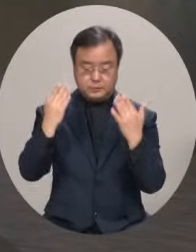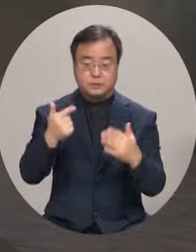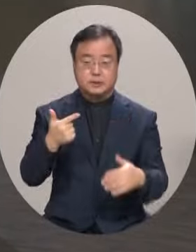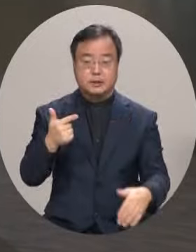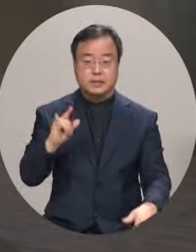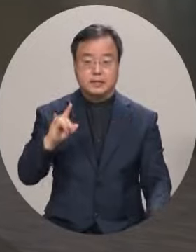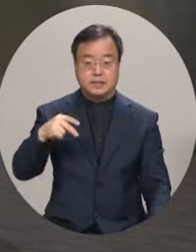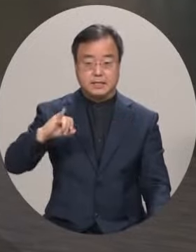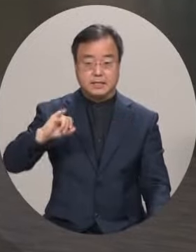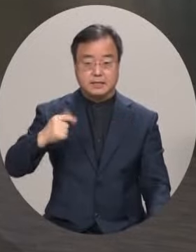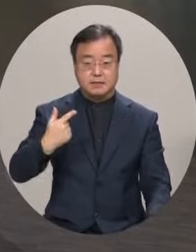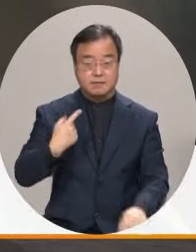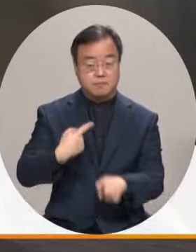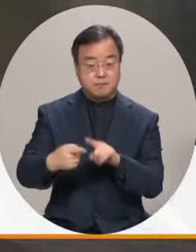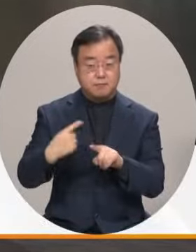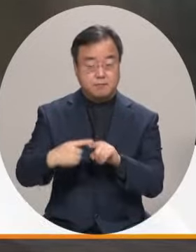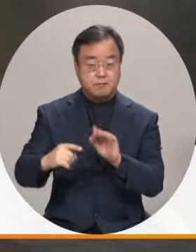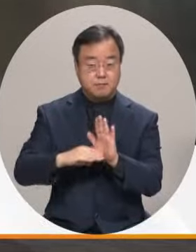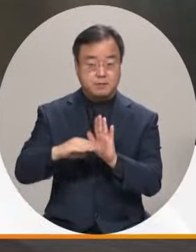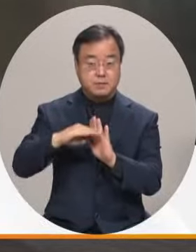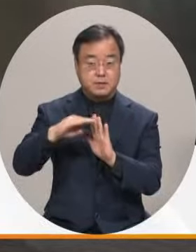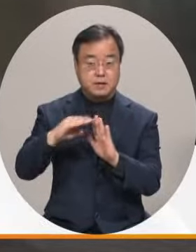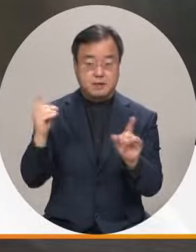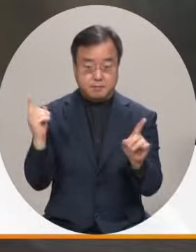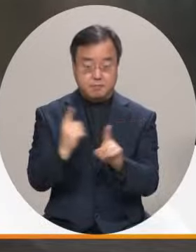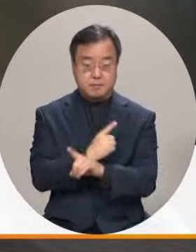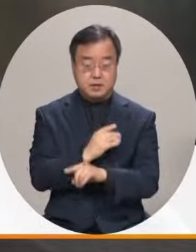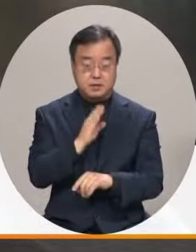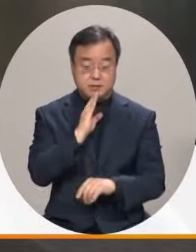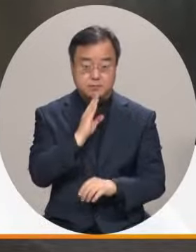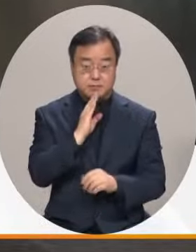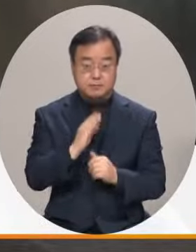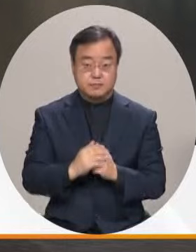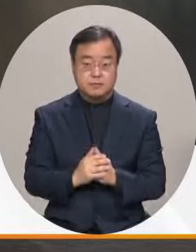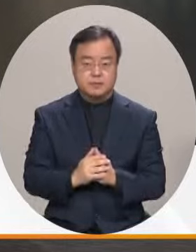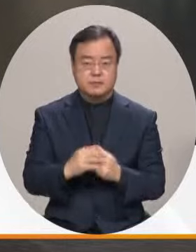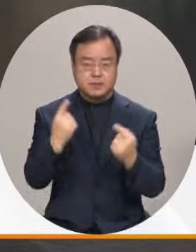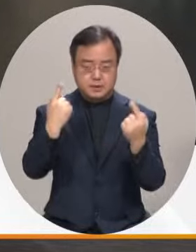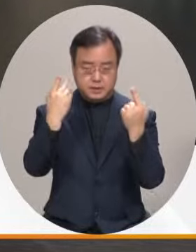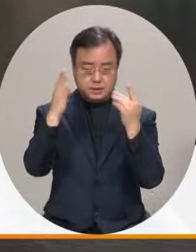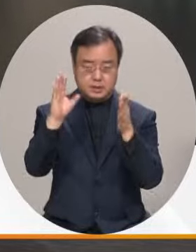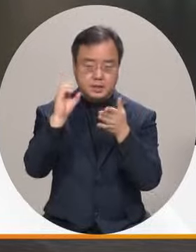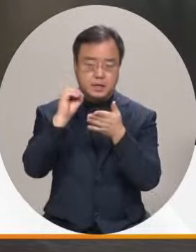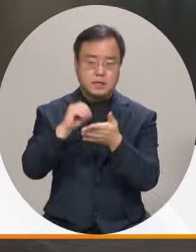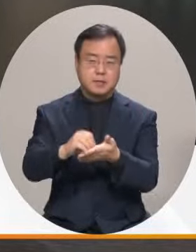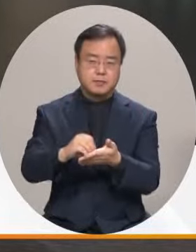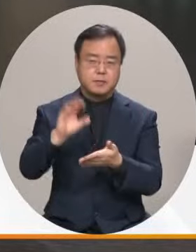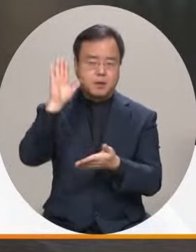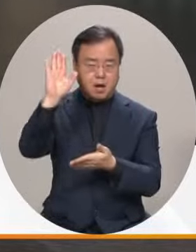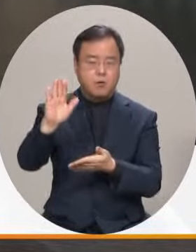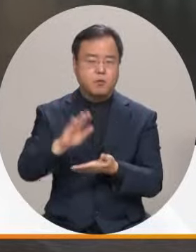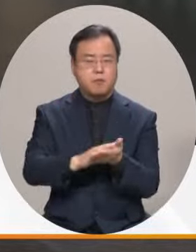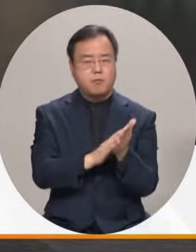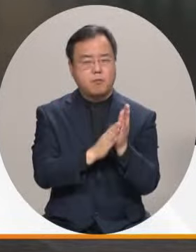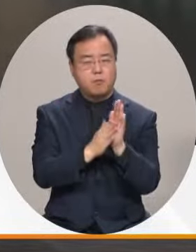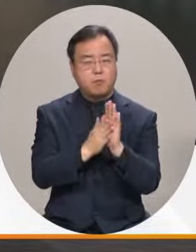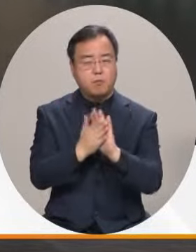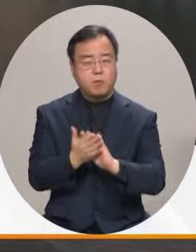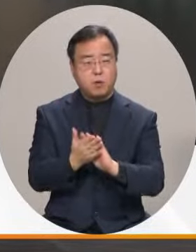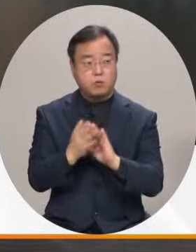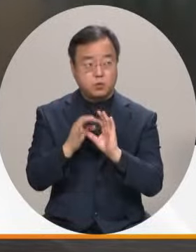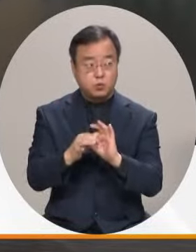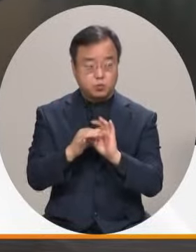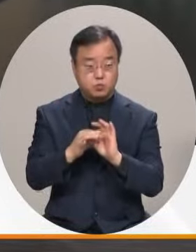체제가 달라지는데요 2028 대입 개편 때문인데이 같은 또 대입 제도의 변화가이 자사고 입시에 있어서 변수로